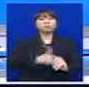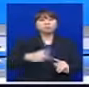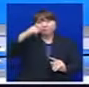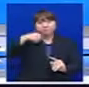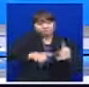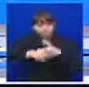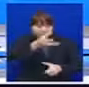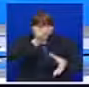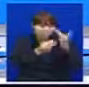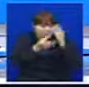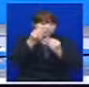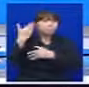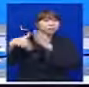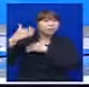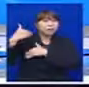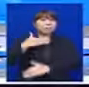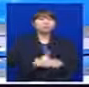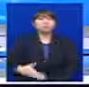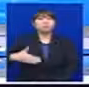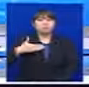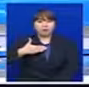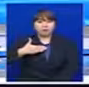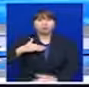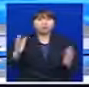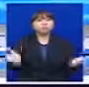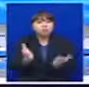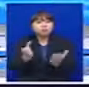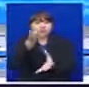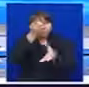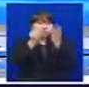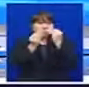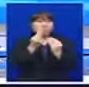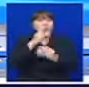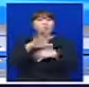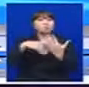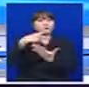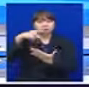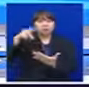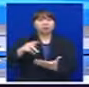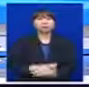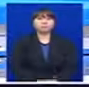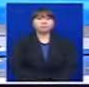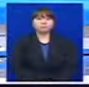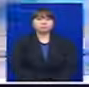แหล่งศึกษาค้นคว้าด้านประวัติศาสตร์สุขภาพและส่งเสริมการเรียนรู้ติดตามทั้งหมดจากรายงานครับ